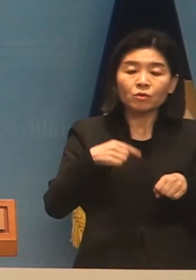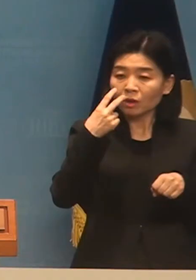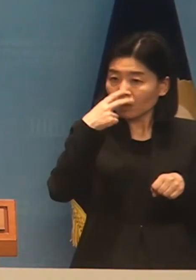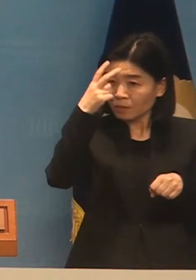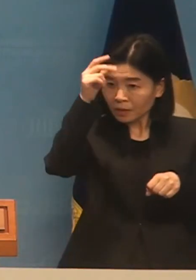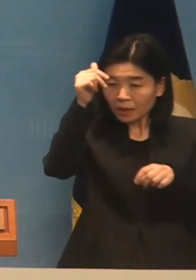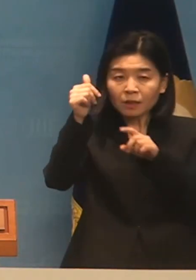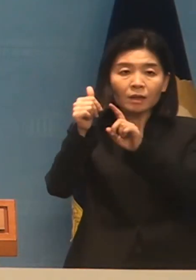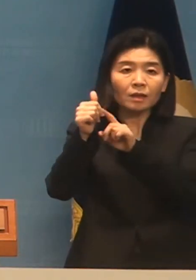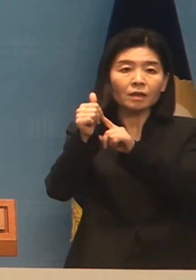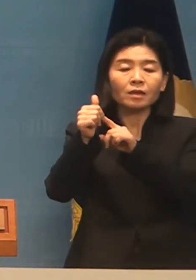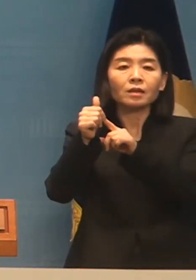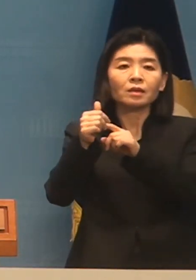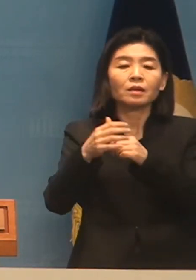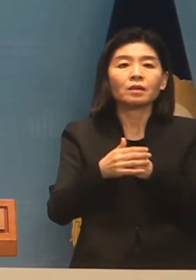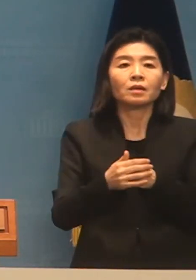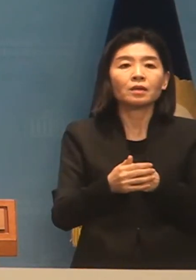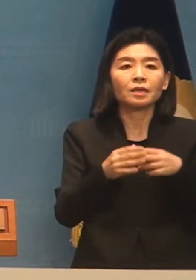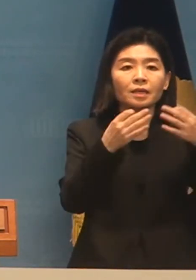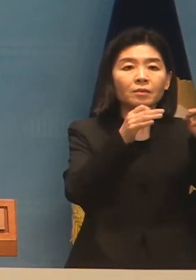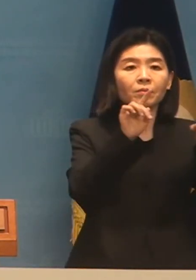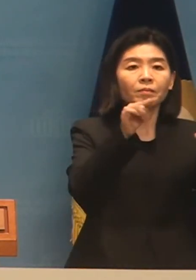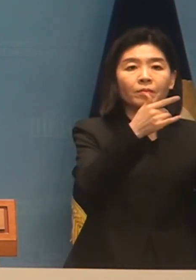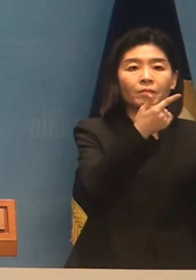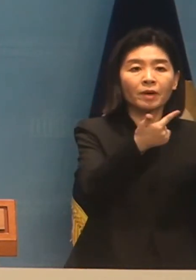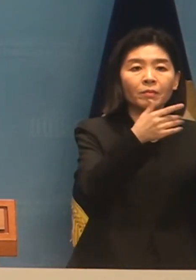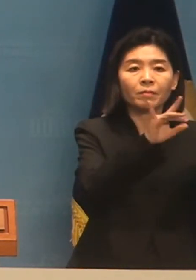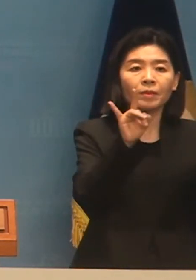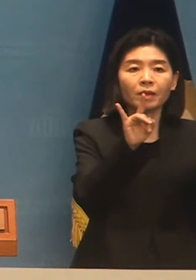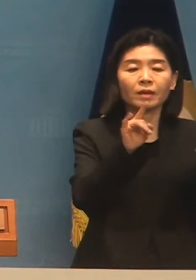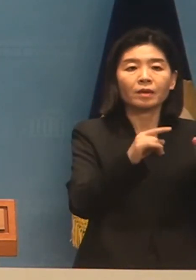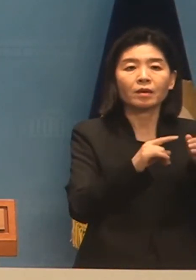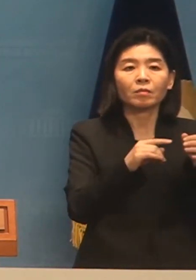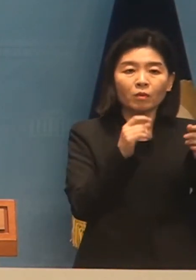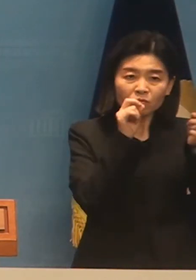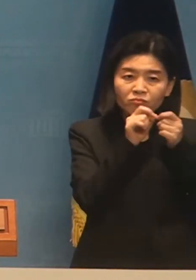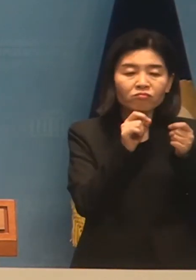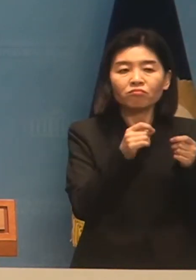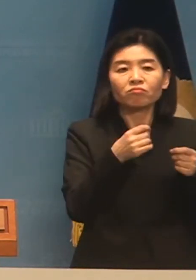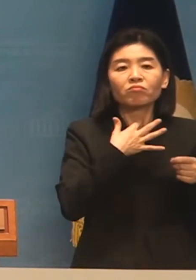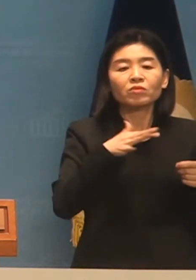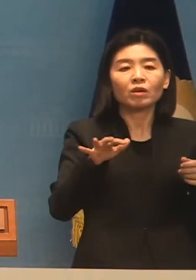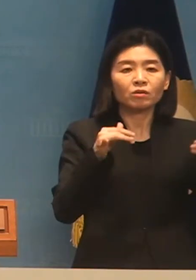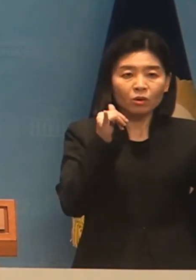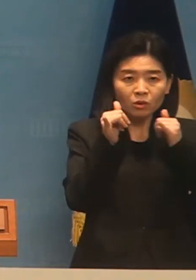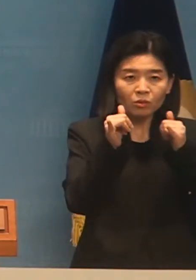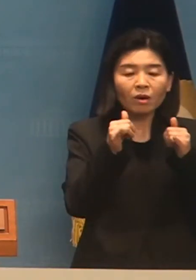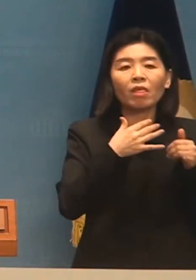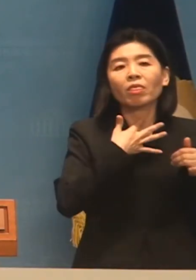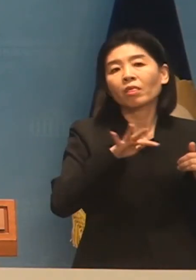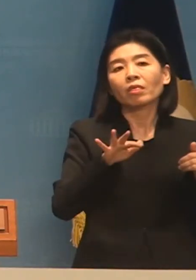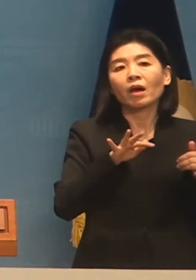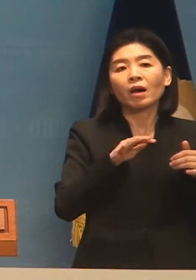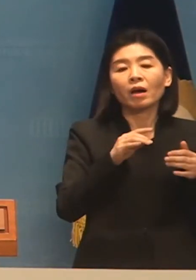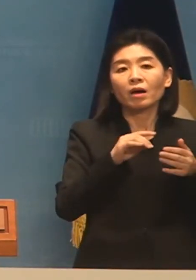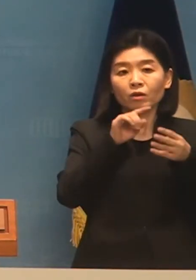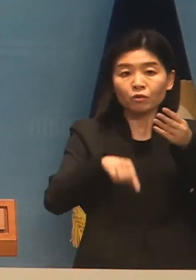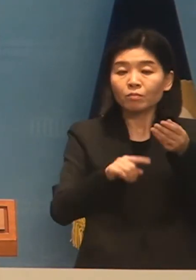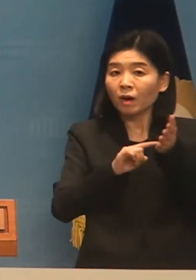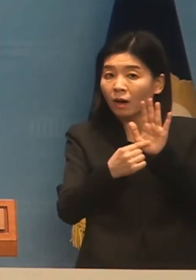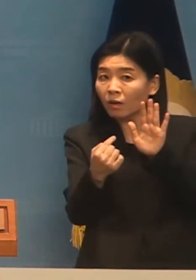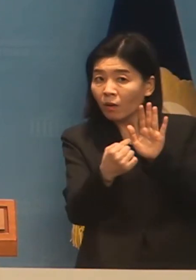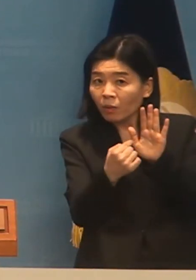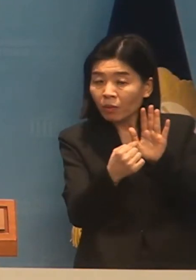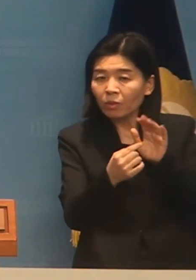검찰이 이미 그 김만배와 친분관계가 없다, 그리고 전화 한 통 건 적 없다라고 하는 발언에 대해서는